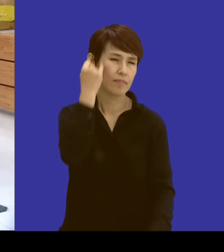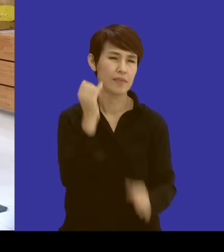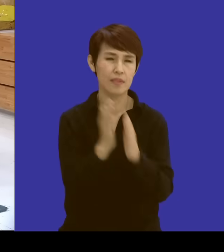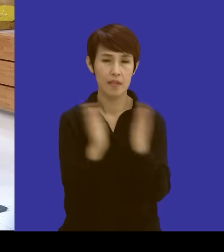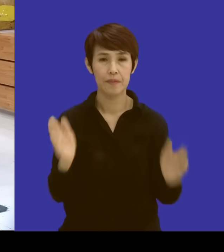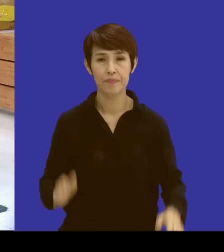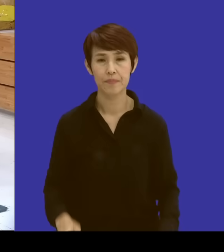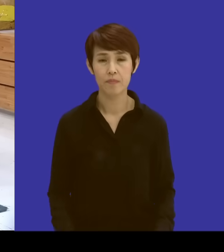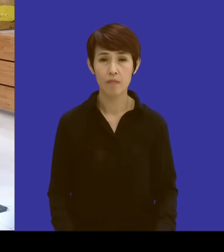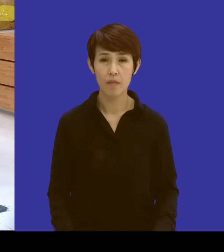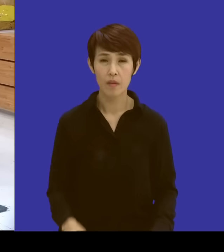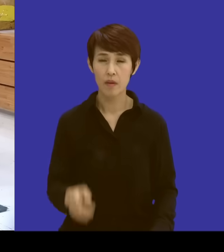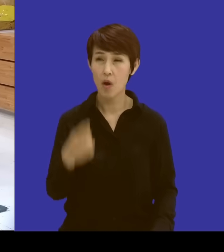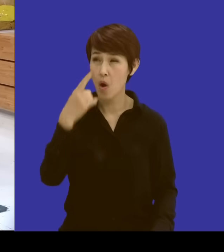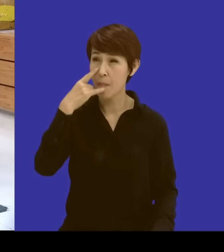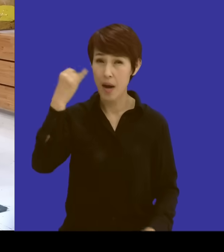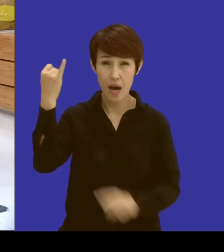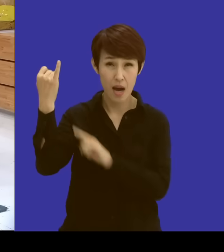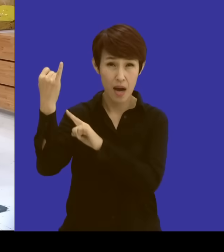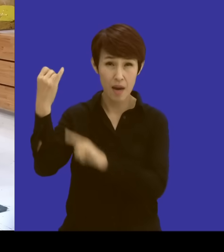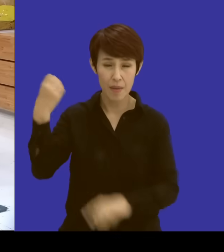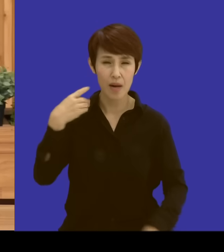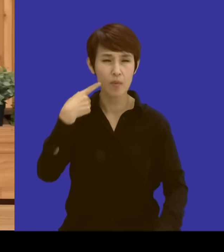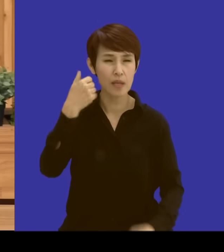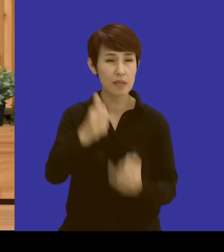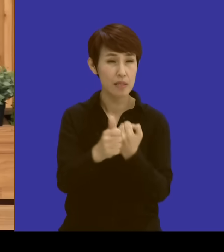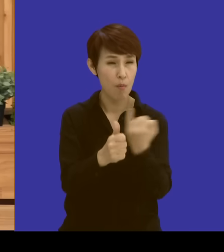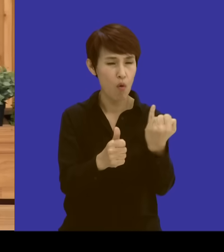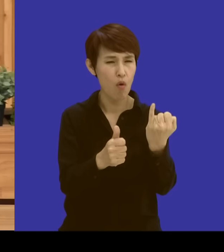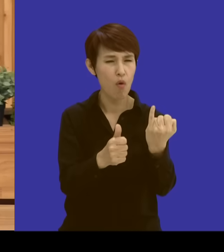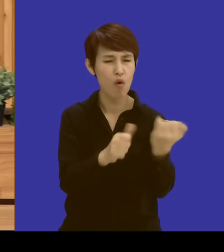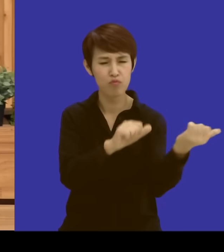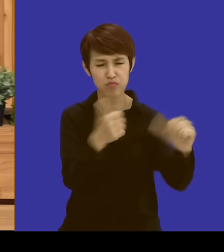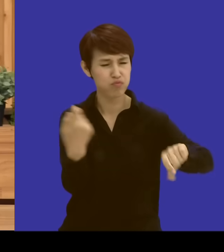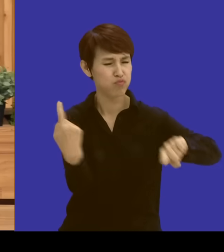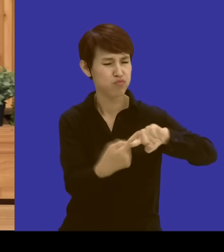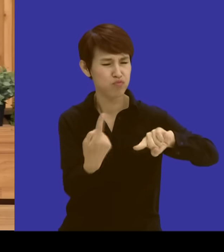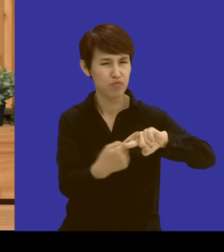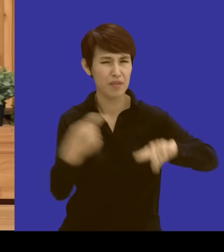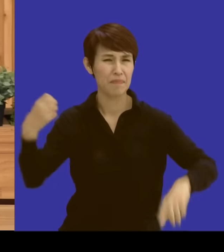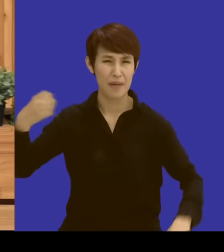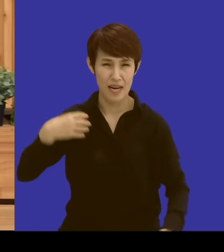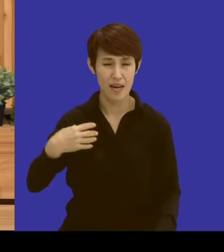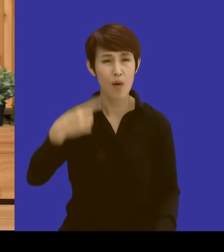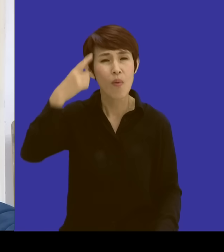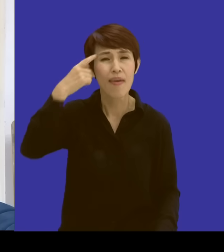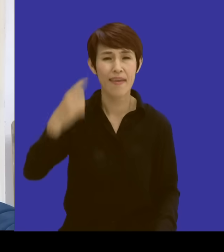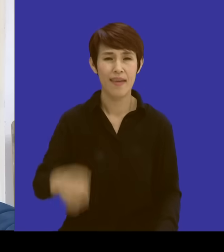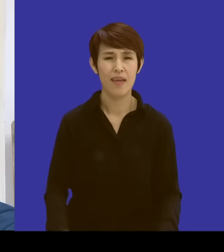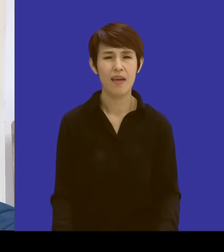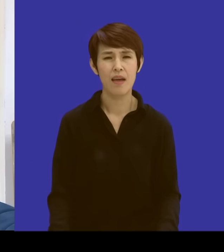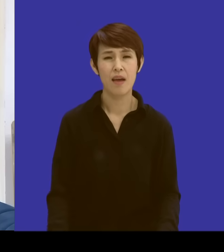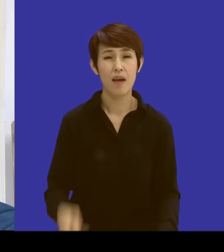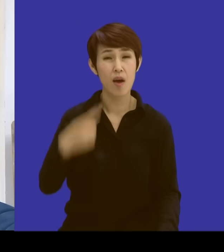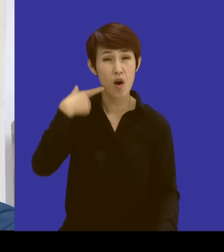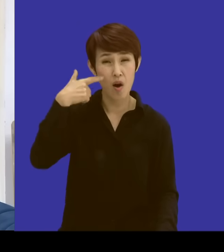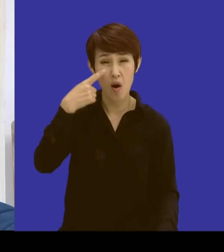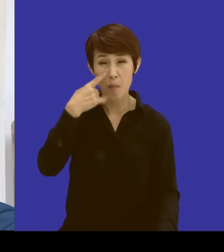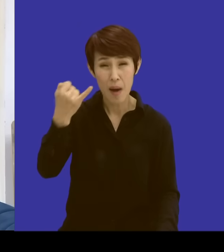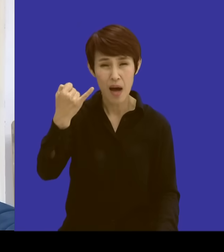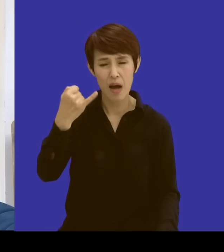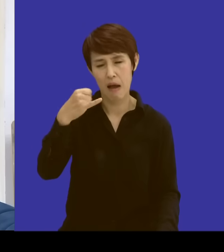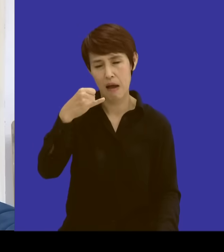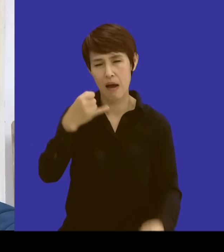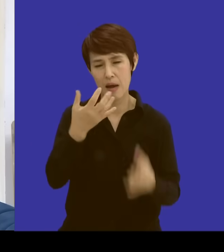그 어머님께서는 그 사모의 사자가 죽을 사자라고는 명언을 남기셨는데 네. 그 왜 그러셨을까요? 어려우셨던 거죠. 아마